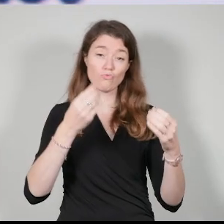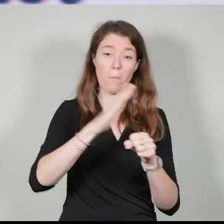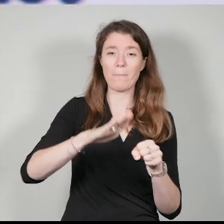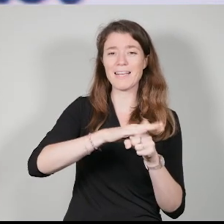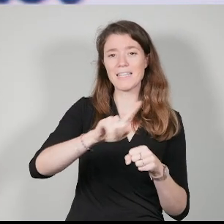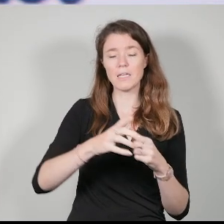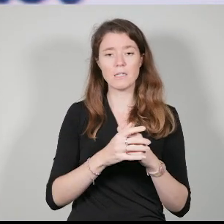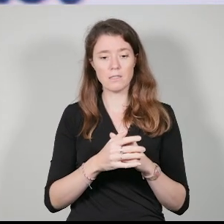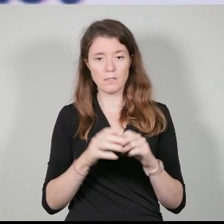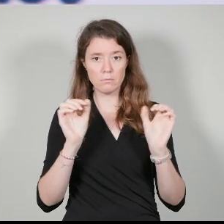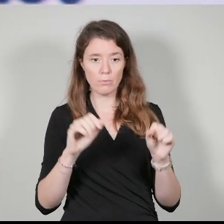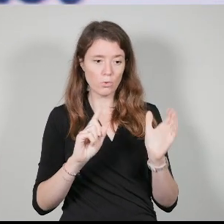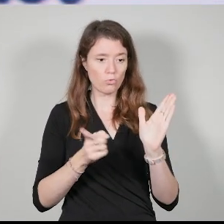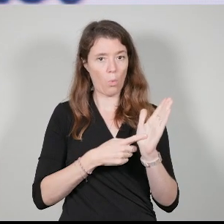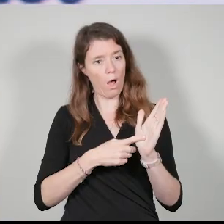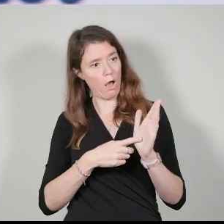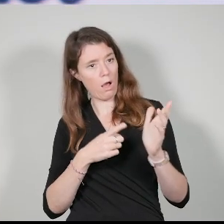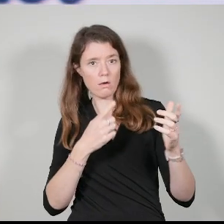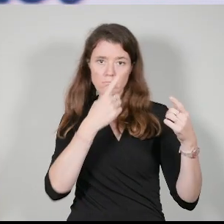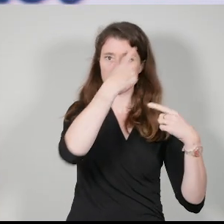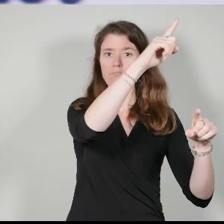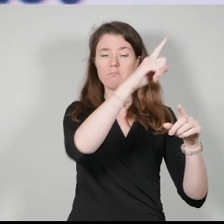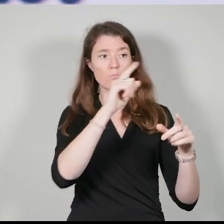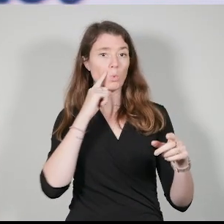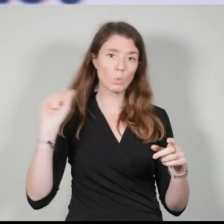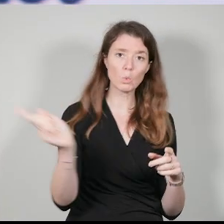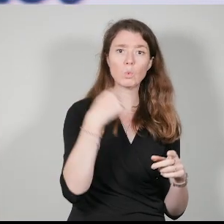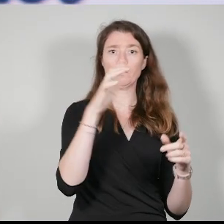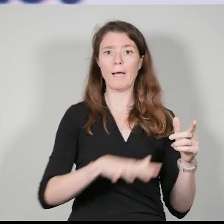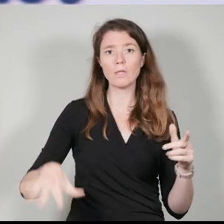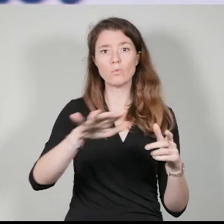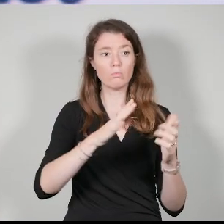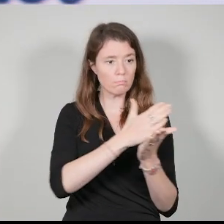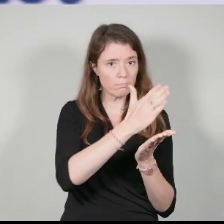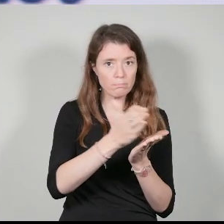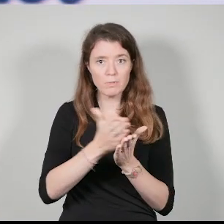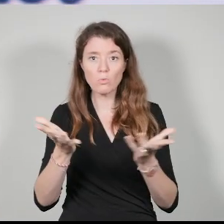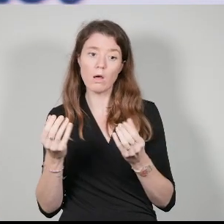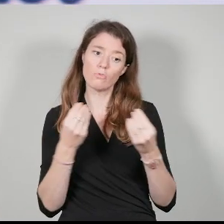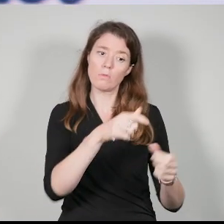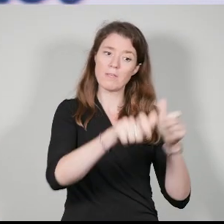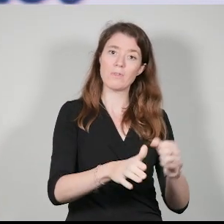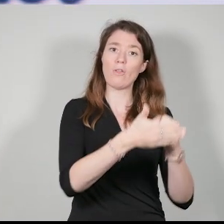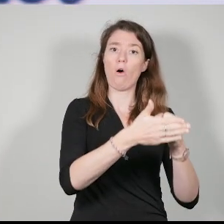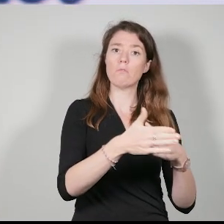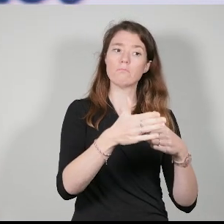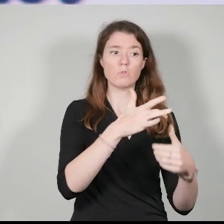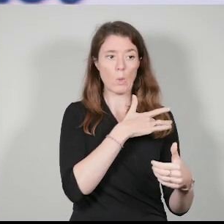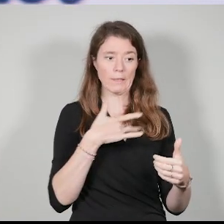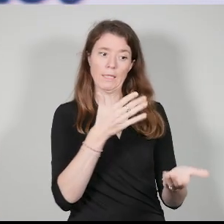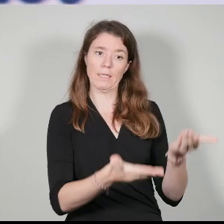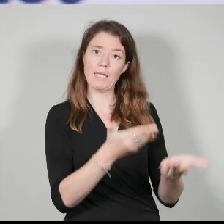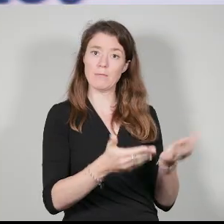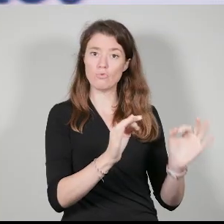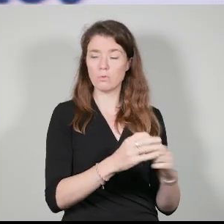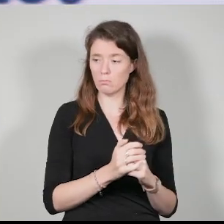droit opposable, accessible rapidement et partout, afin de préserver la santé et l'équilibre des aidants? Est-ce que c'est un